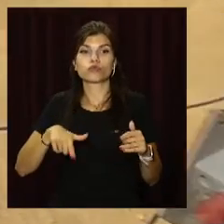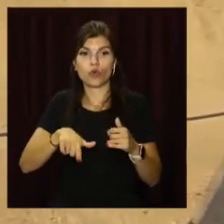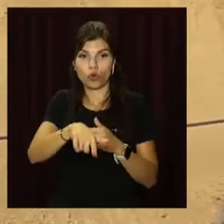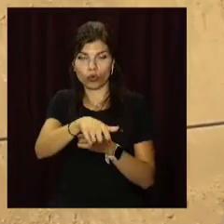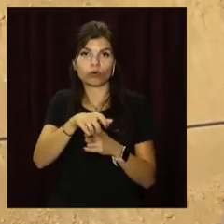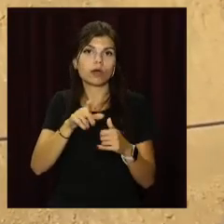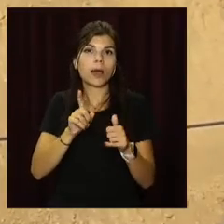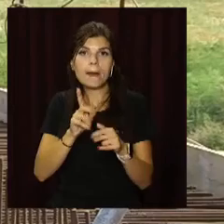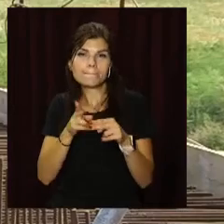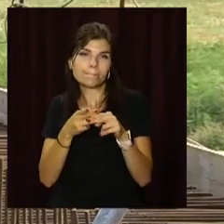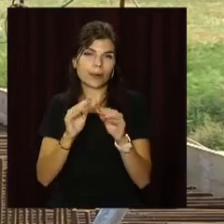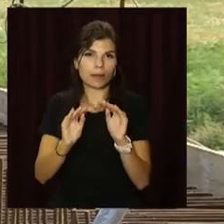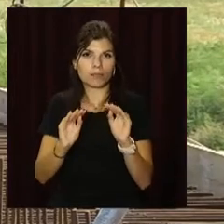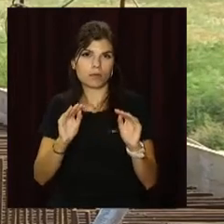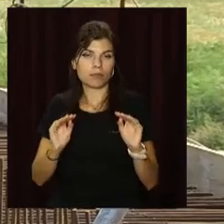проводять комунікації.